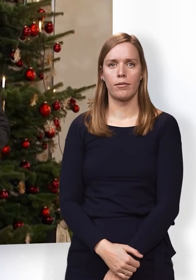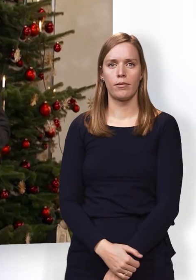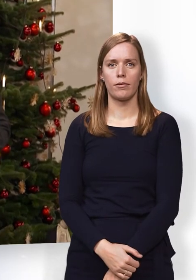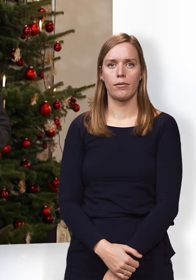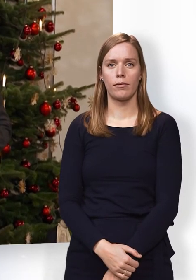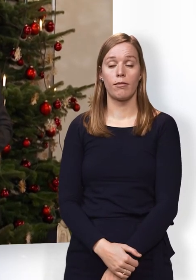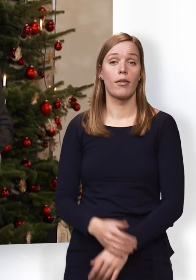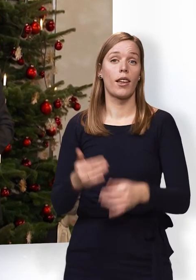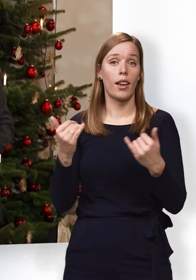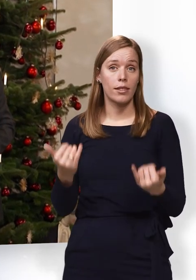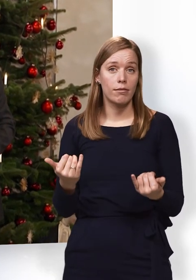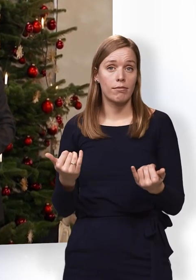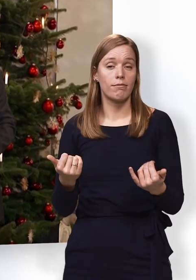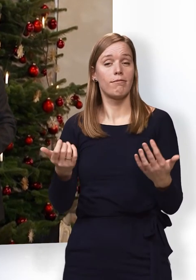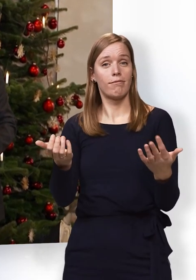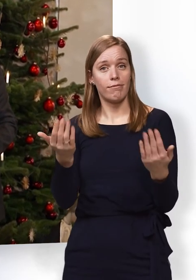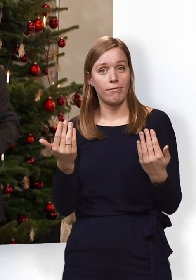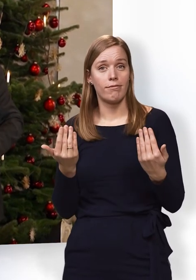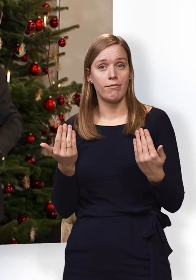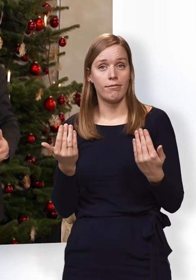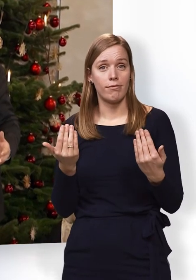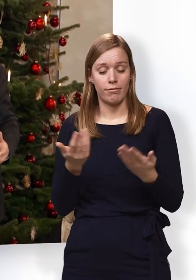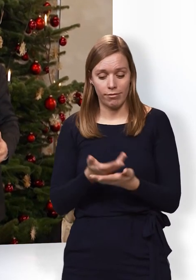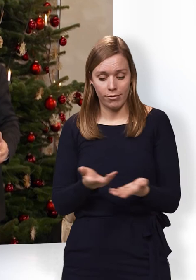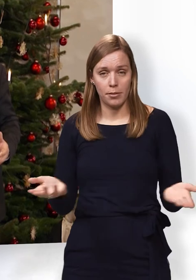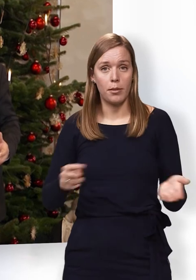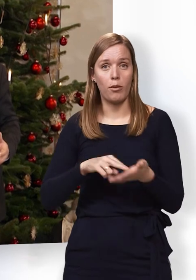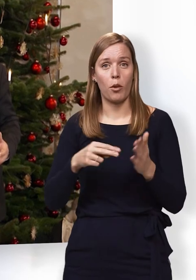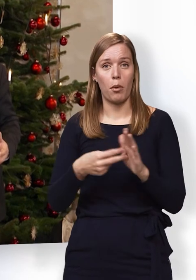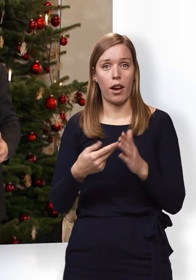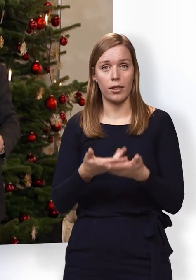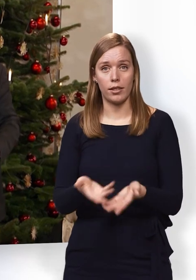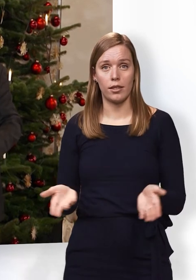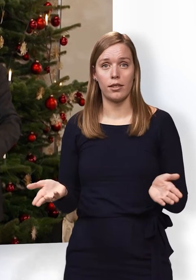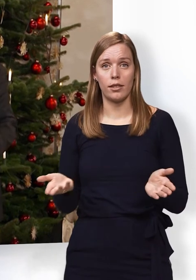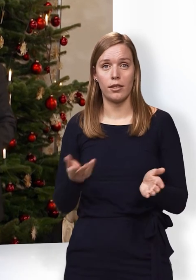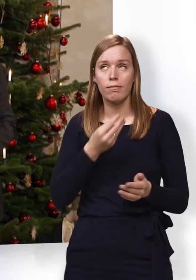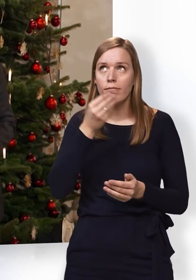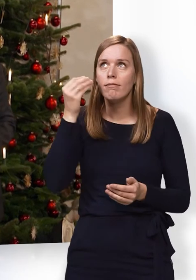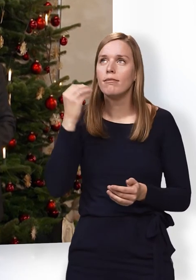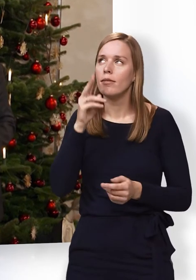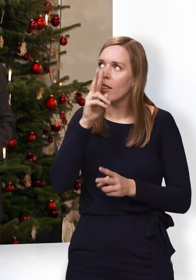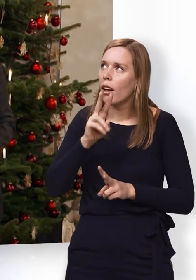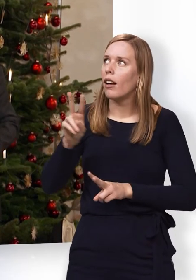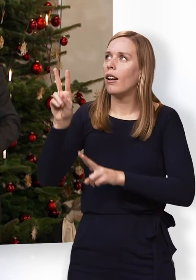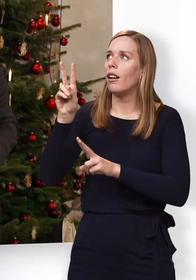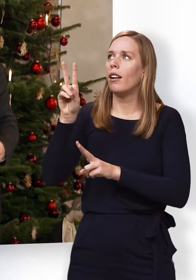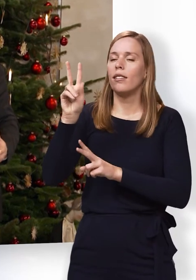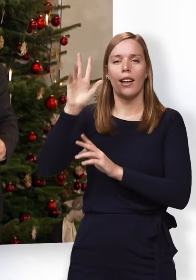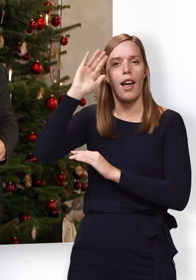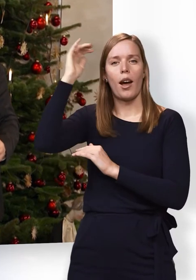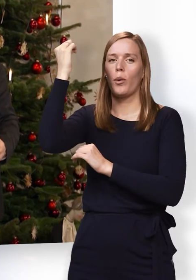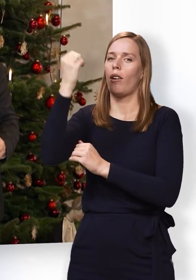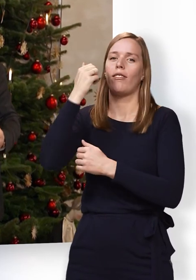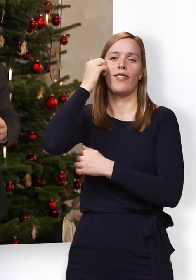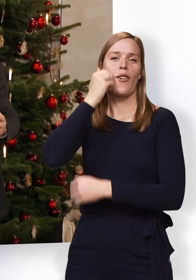Und nun kommt, es ist alles bereit. Schmecket und sehet, wie freundlich der Herr ist. Nehmt und